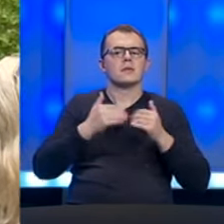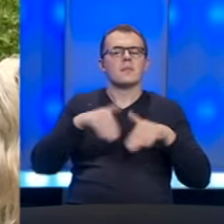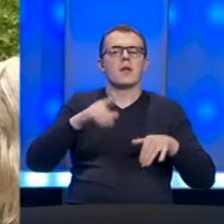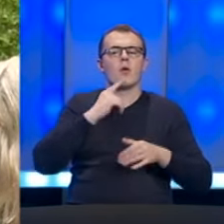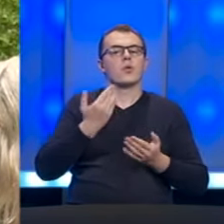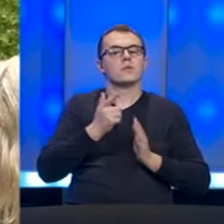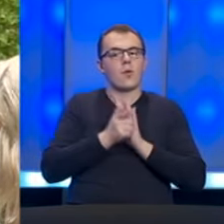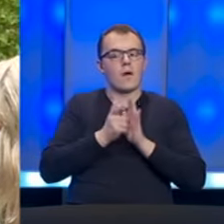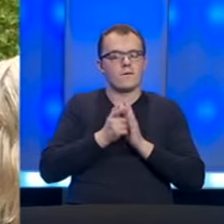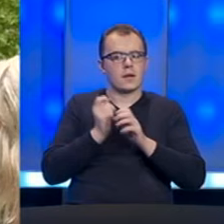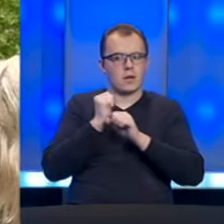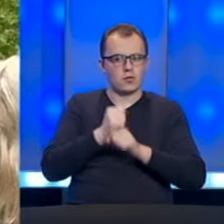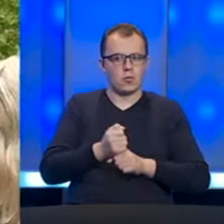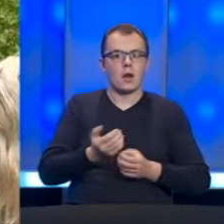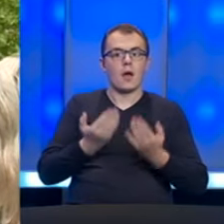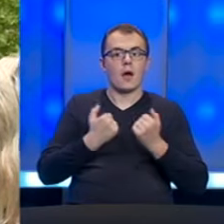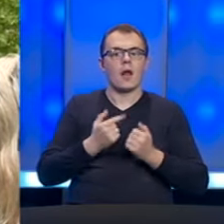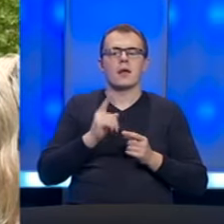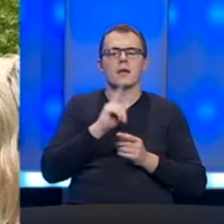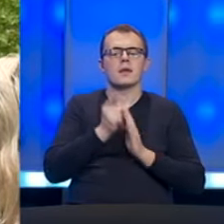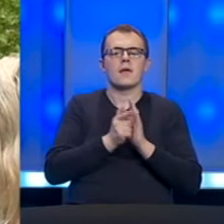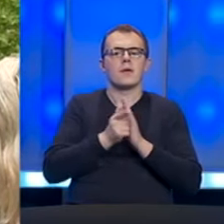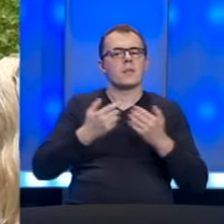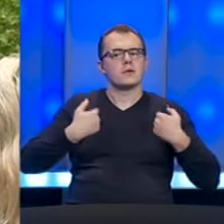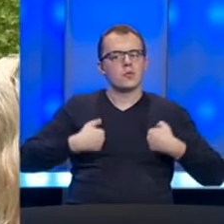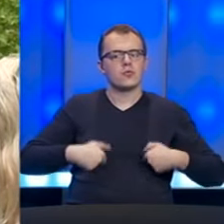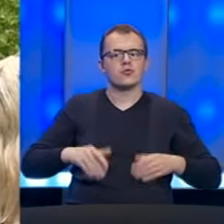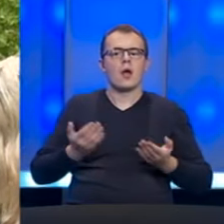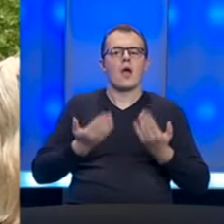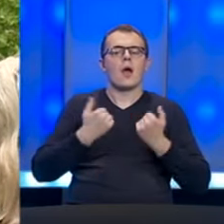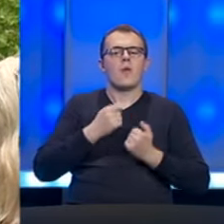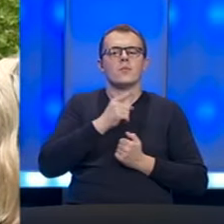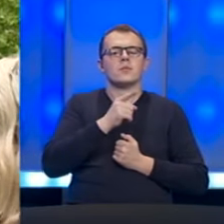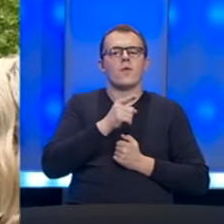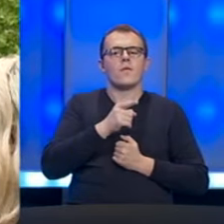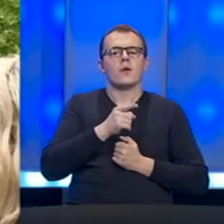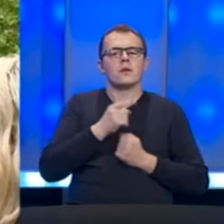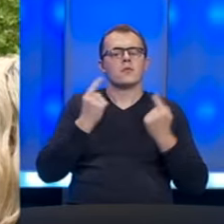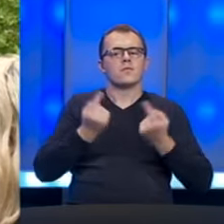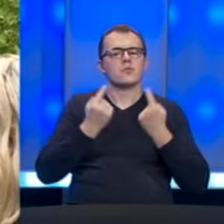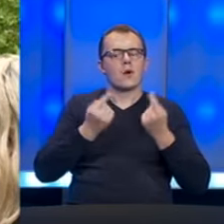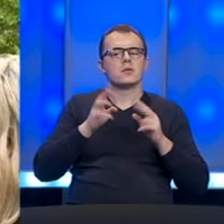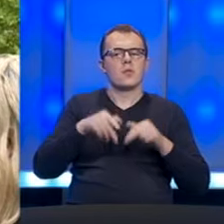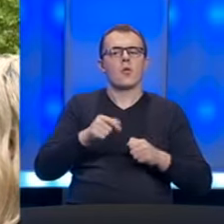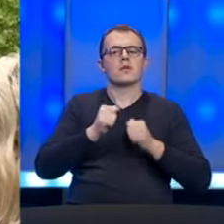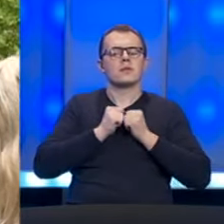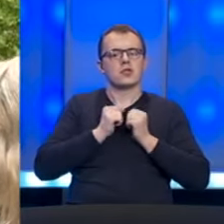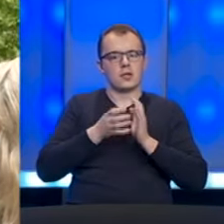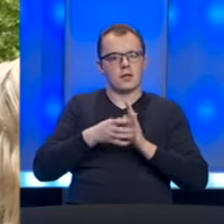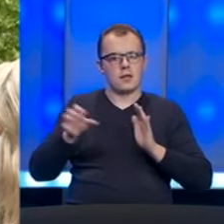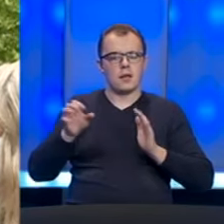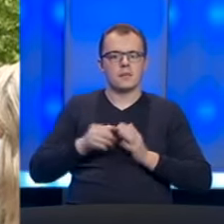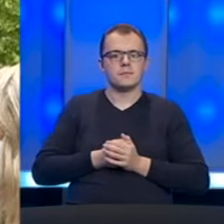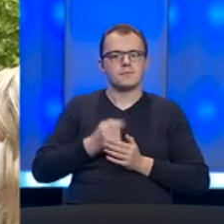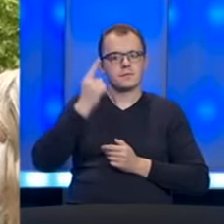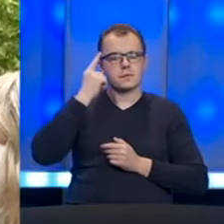smo na vrijeme donijeli, ali ipak nije vrijeme za opuštanje kako bismo ovakvu situaciju mogli zadržati i dalje.